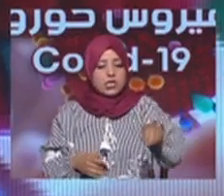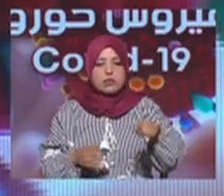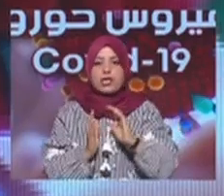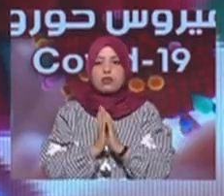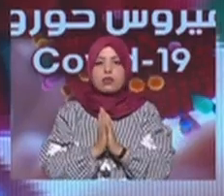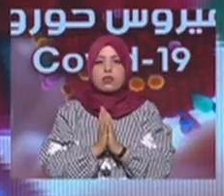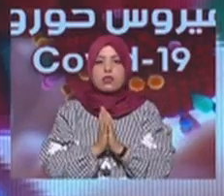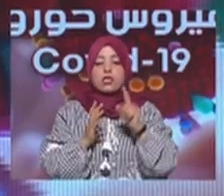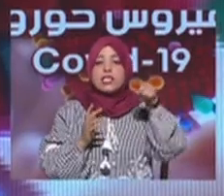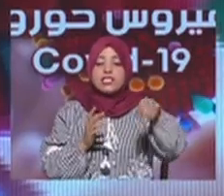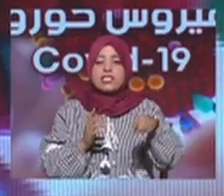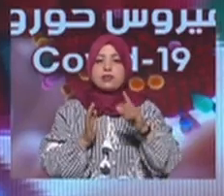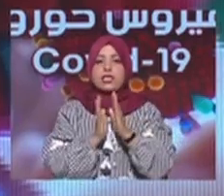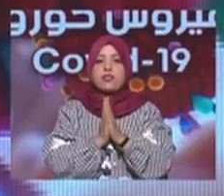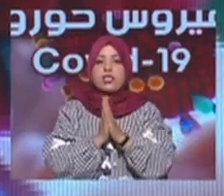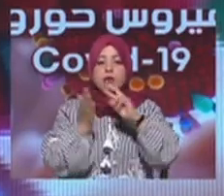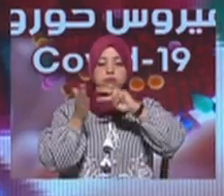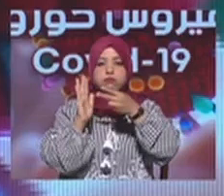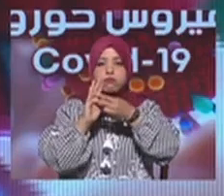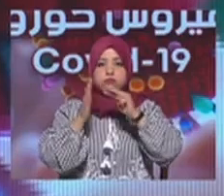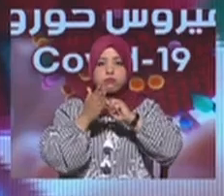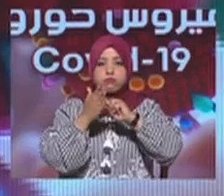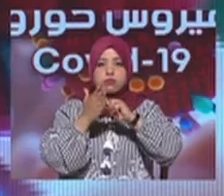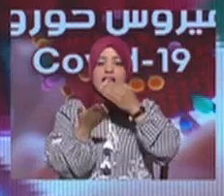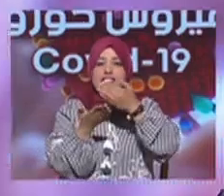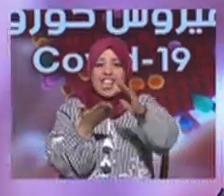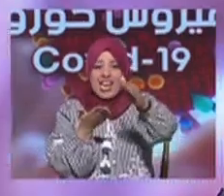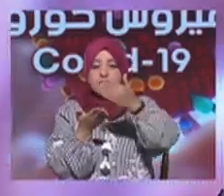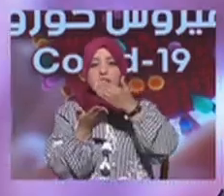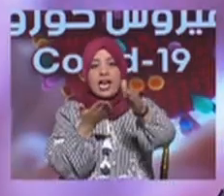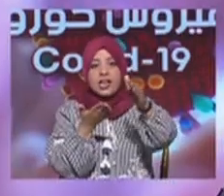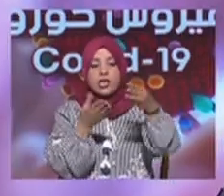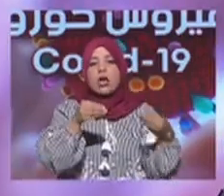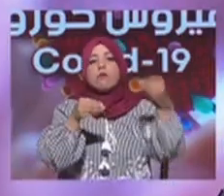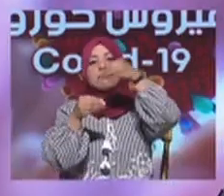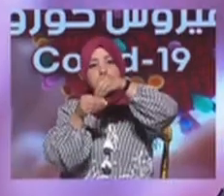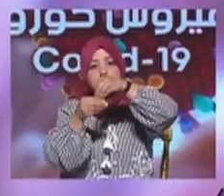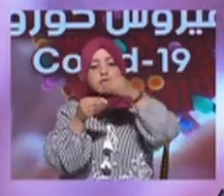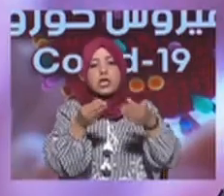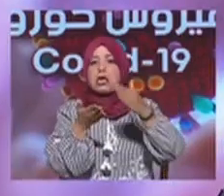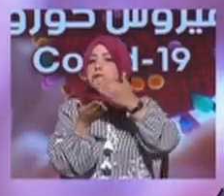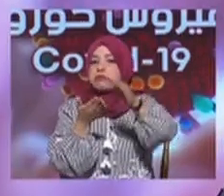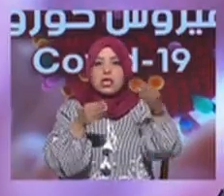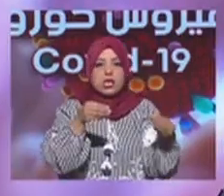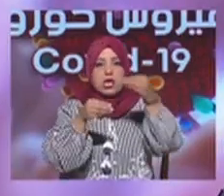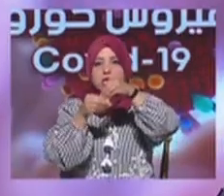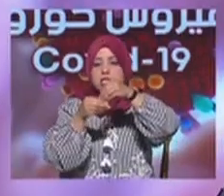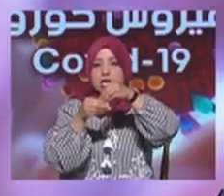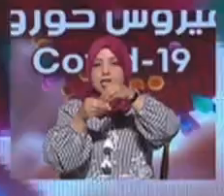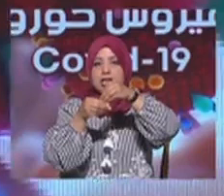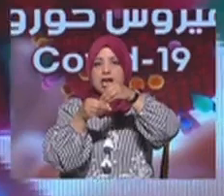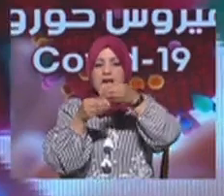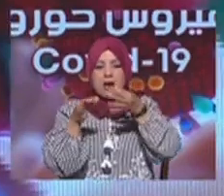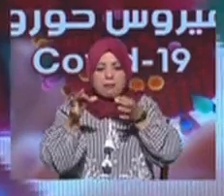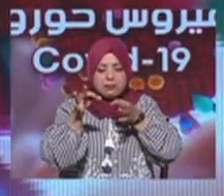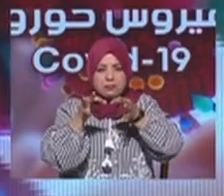نقولوا نحن تنحي له الجينوم، الاكستراكسيون تاخذ له الجينوم نتاعو، يعني كاينك في لو ديكورتيك اكزاكتومون، تنحيو طرف طرف،